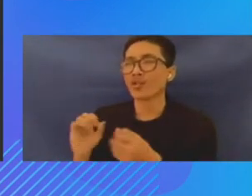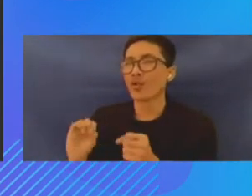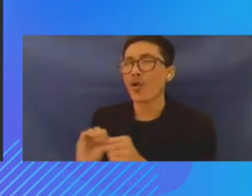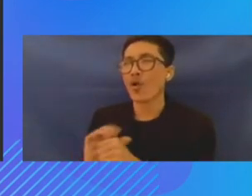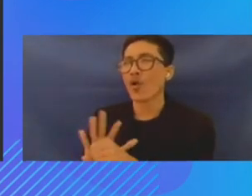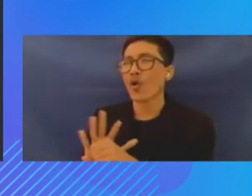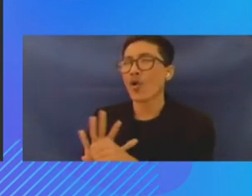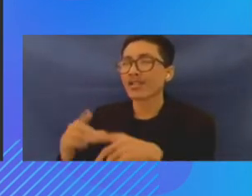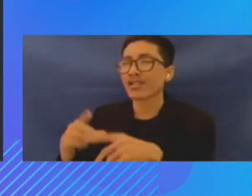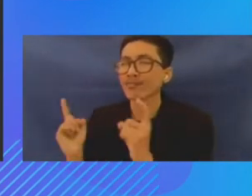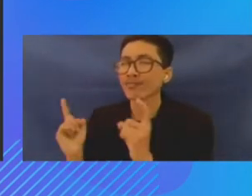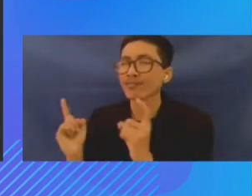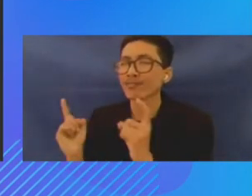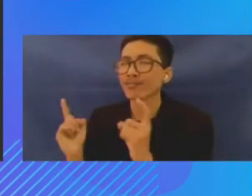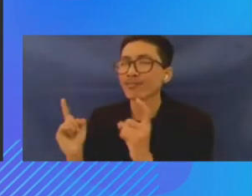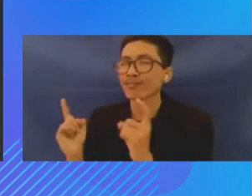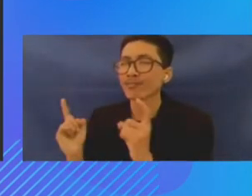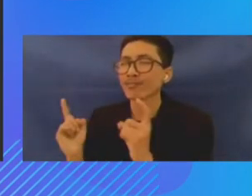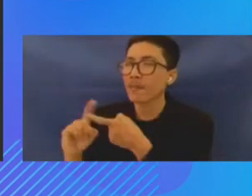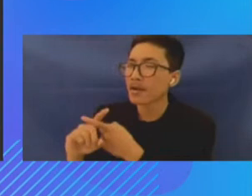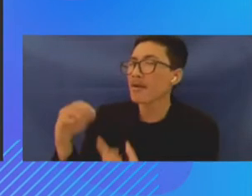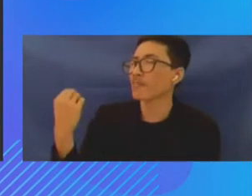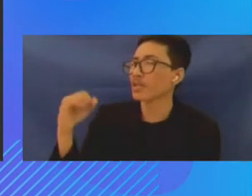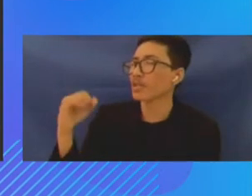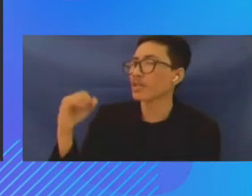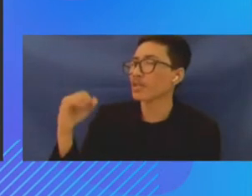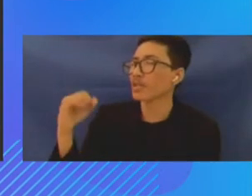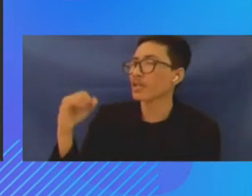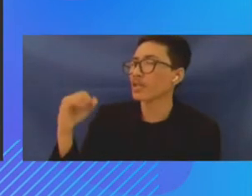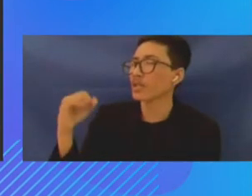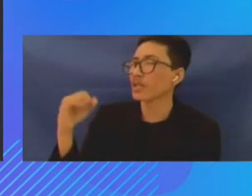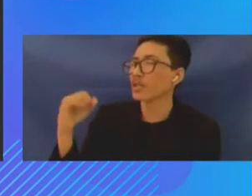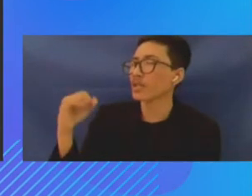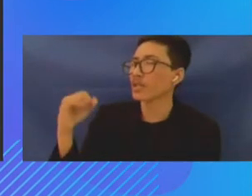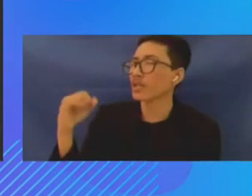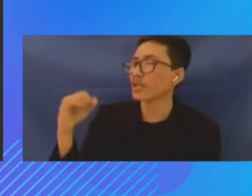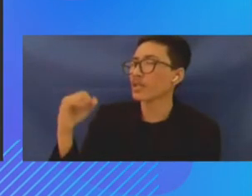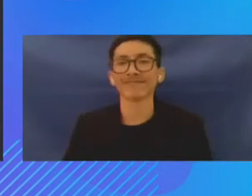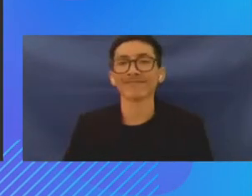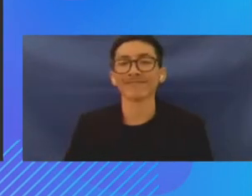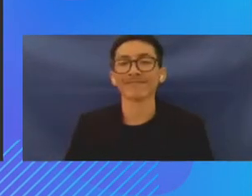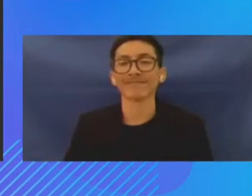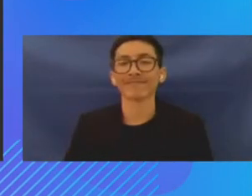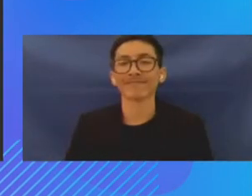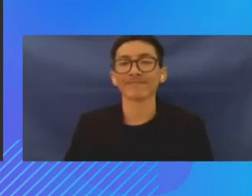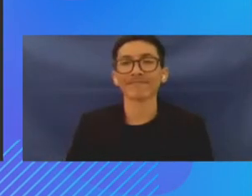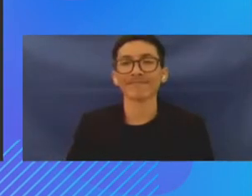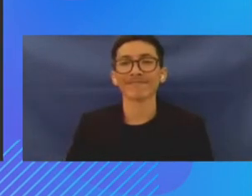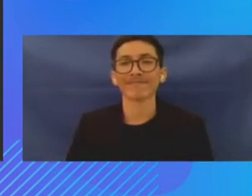seperti waktu dia masih sekolah ya. So far dia sudah mulai menikmati